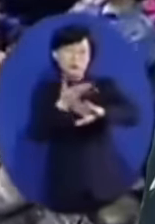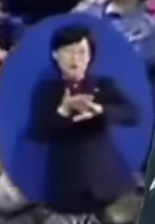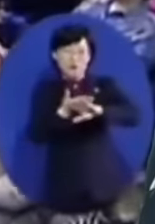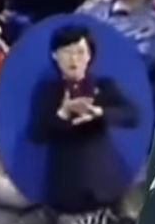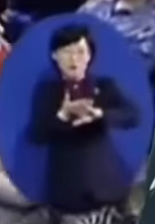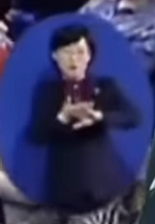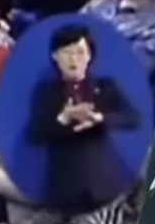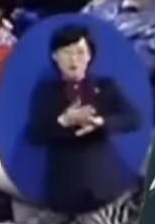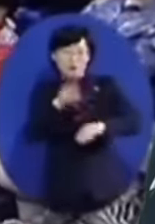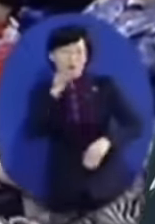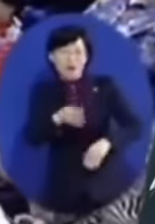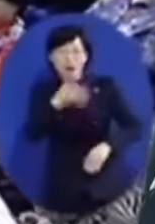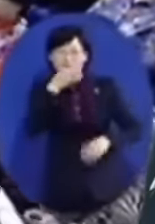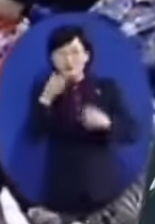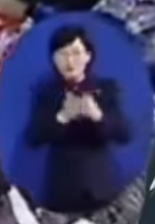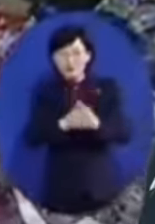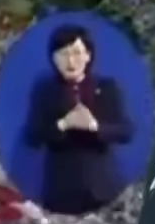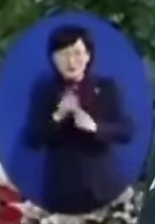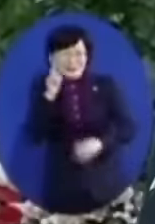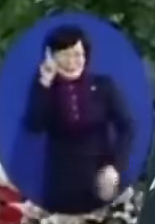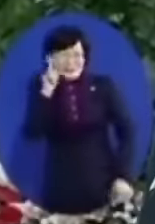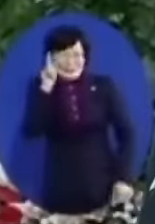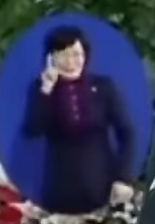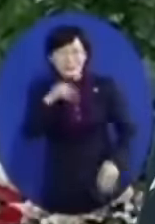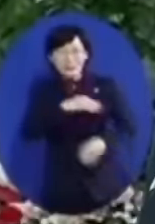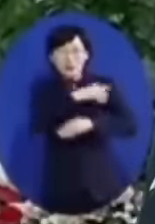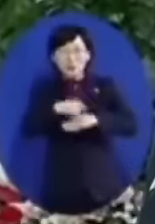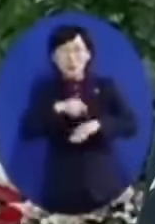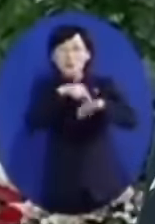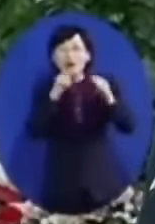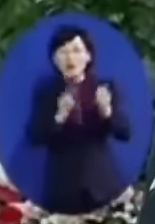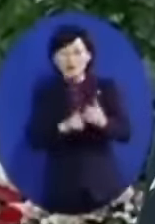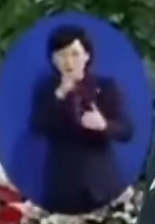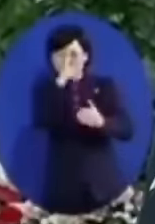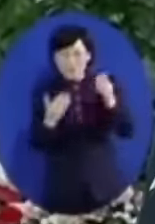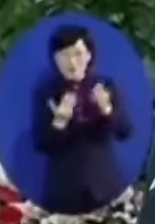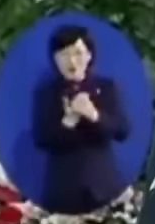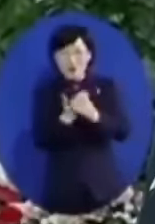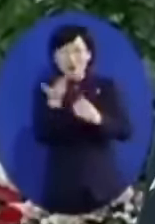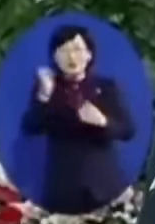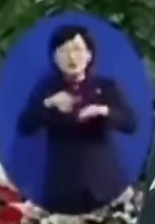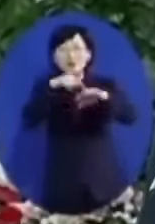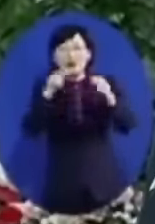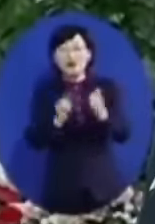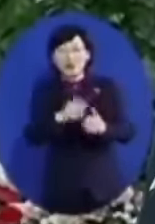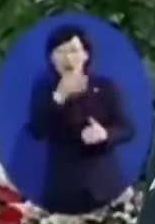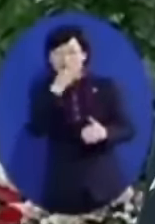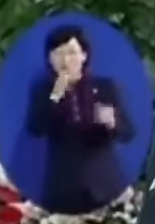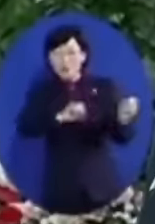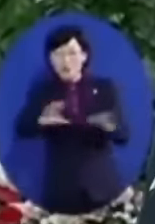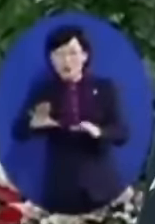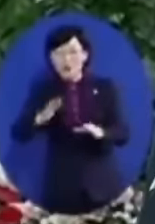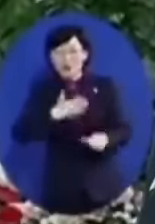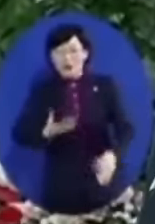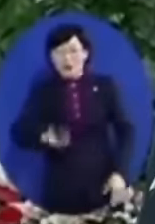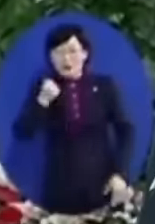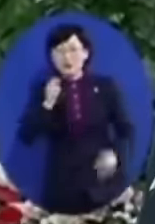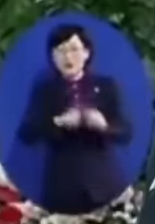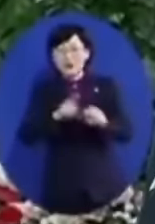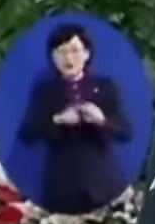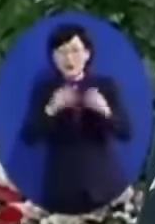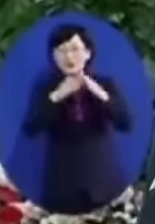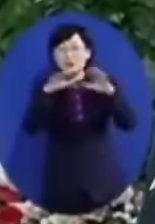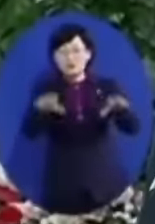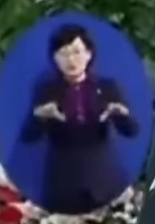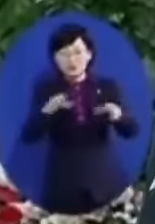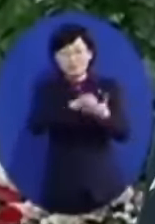과도한 욕심으로 인한 스트레스는 몸과 마음을 병들게 하지만 마음의 욕심을 버리고 자신이 가진 것으로 이웃에게 나누어